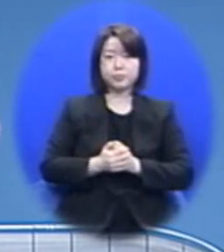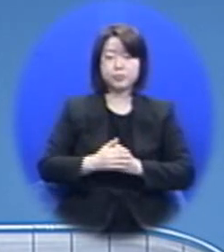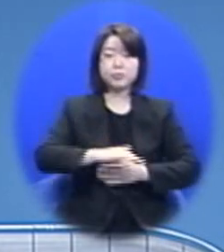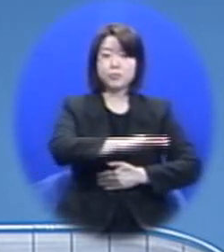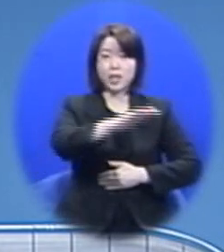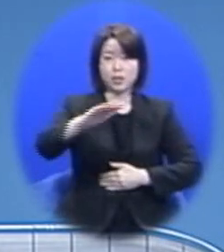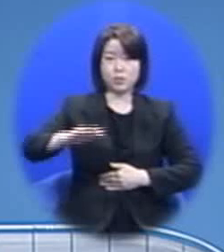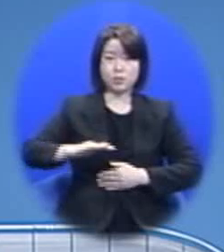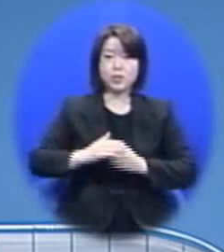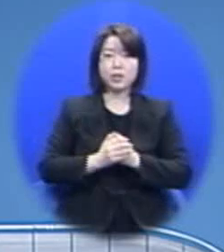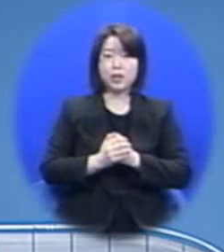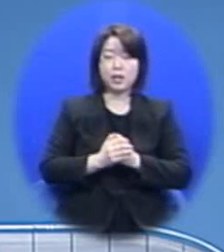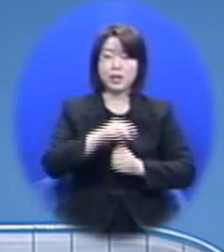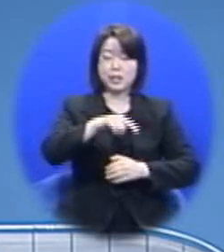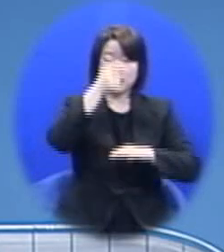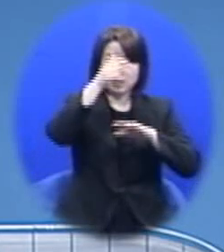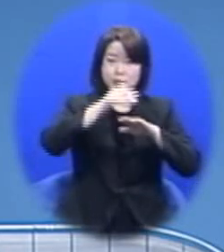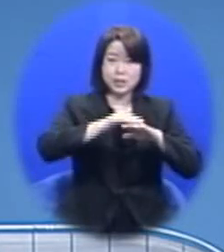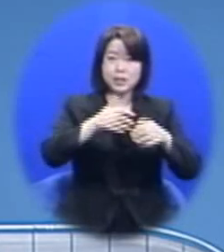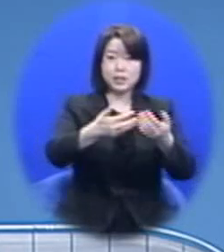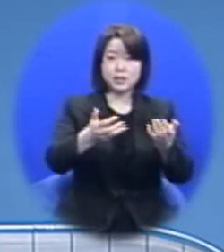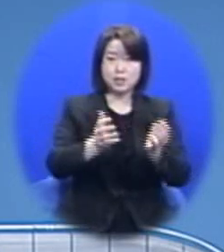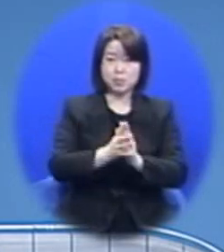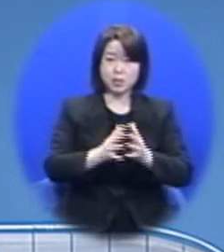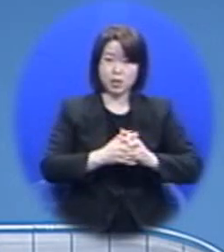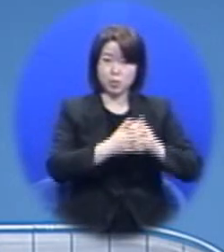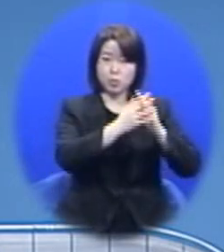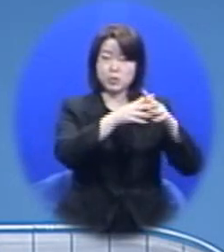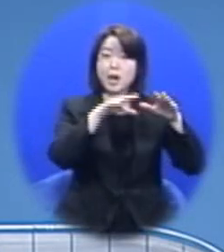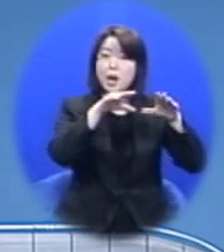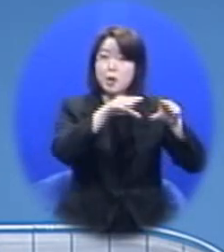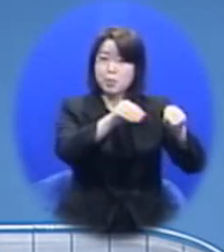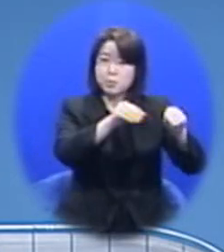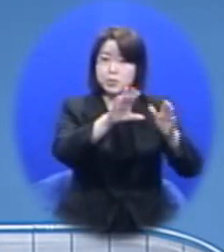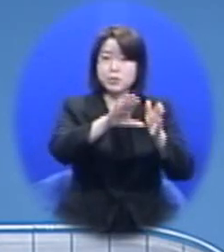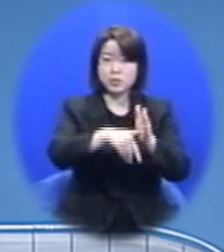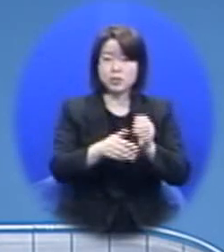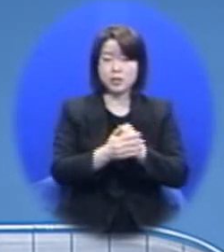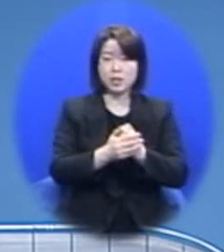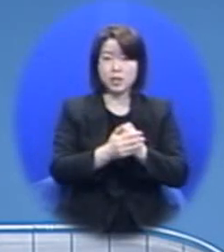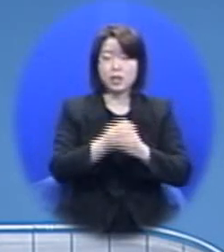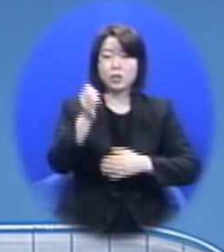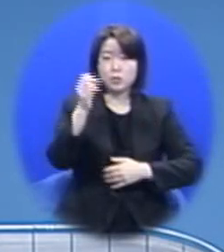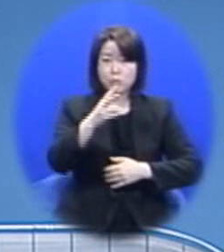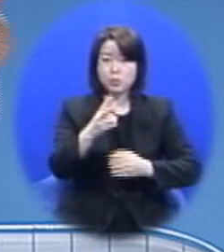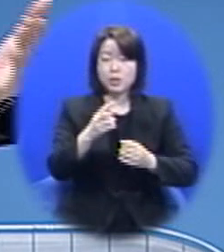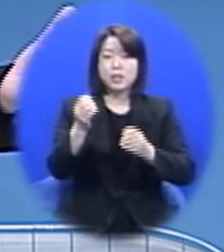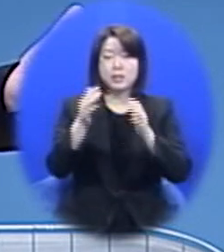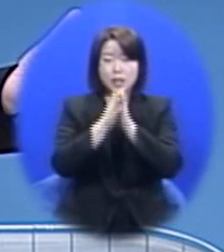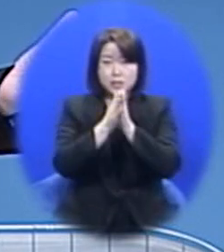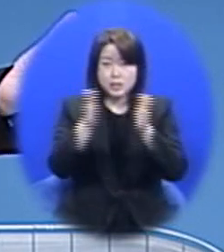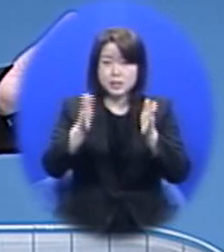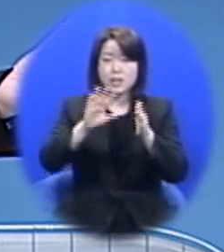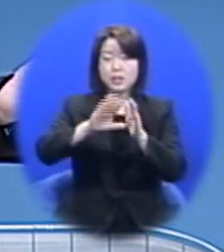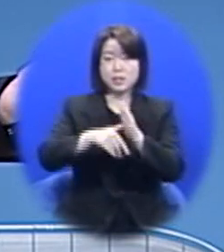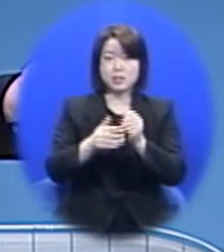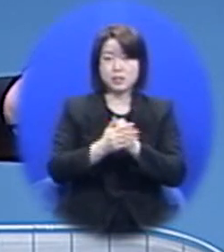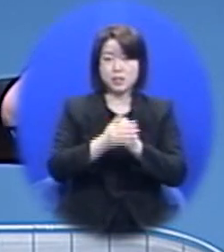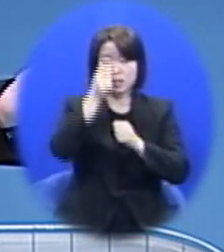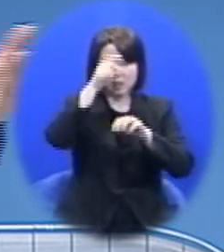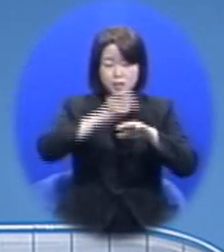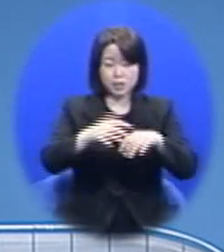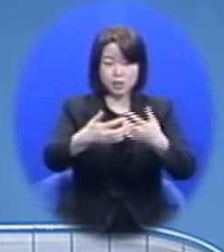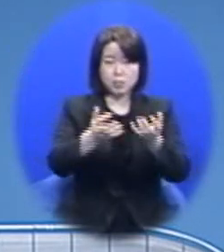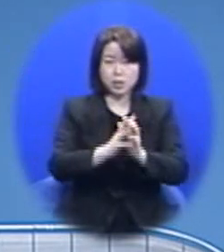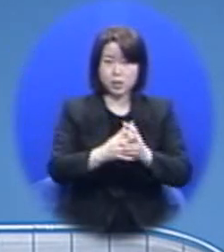저희들이 이 예배당 공사가 중단되고 그리고 다시 시작해서 이 예배당 공사를 끝내려고 할